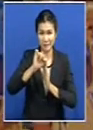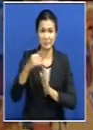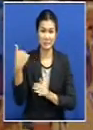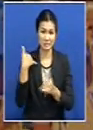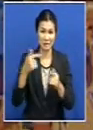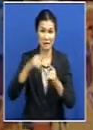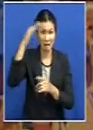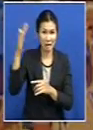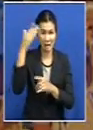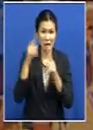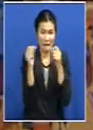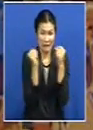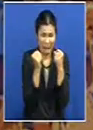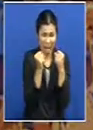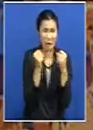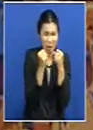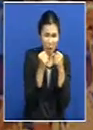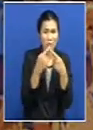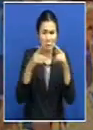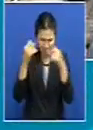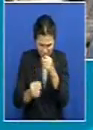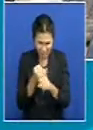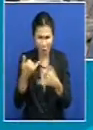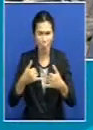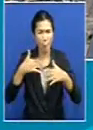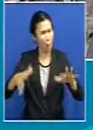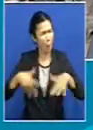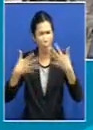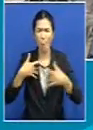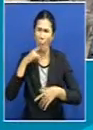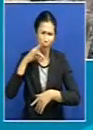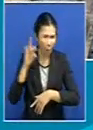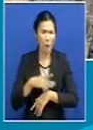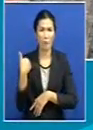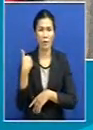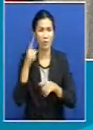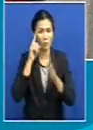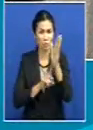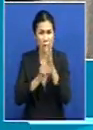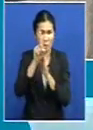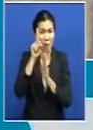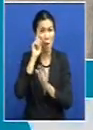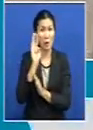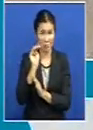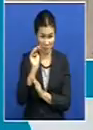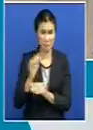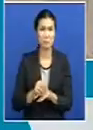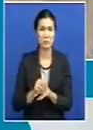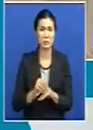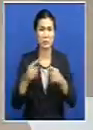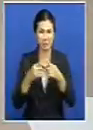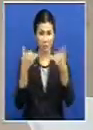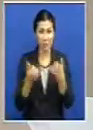เชียงใหม่นี่อากาศหนาวก็หนาวสุดๆปีนี้ร้อนก็ร้อนสุดๆจริงค่ะคุณผู้ชมคะอ่าอุณภูมภูมิอยู่ที่ประมาณ 40กว่าองศานี้แต่